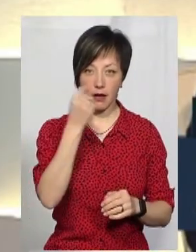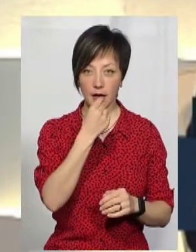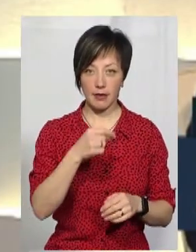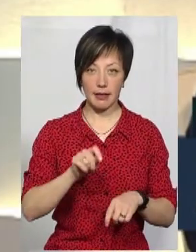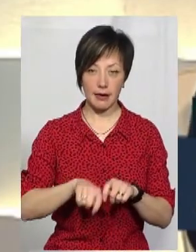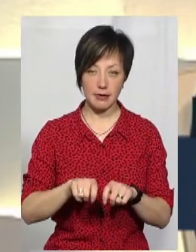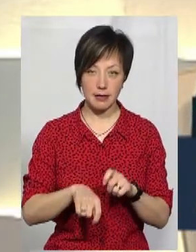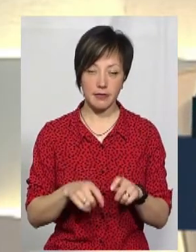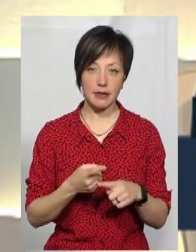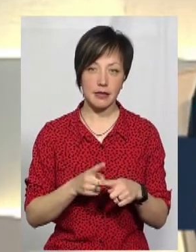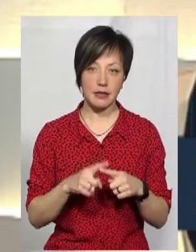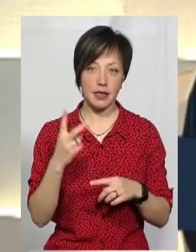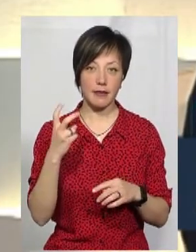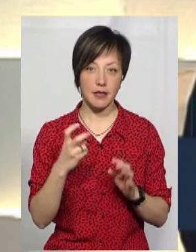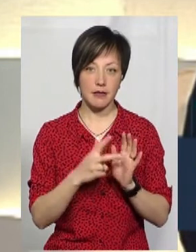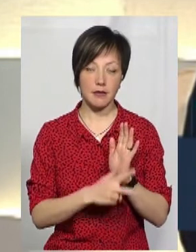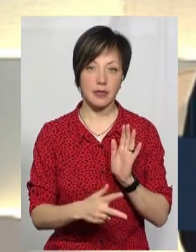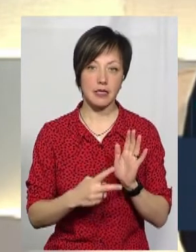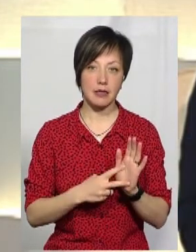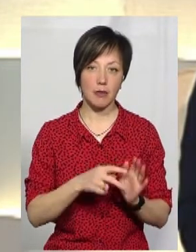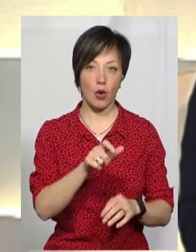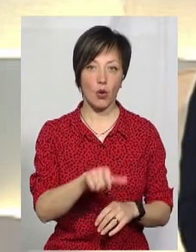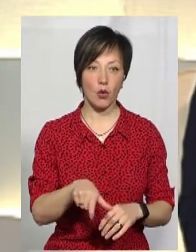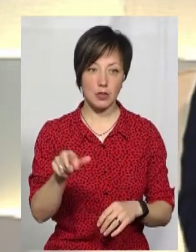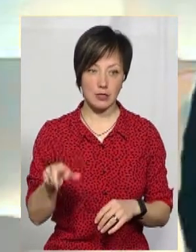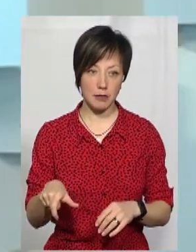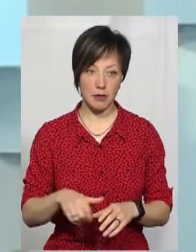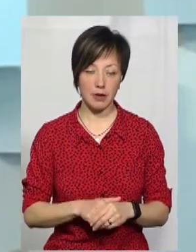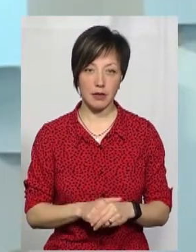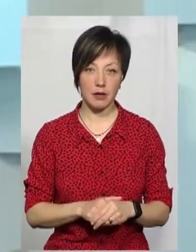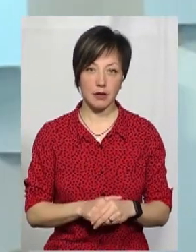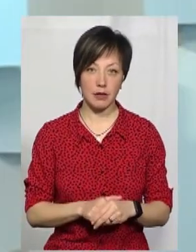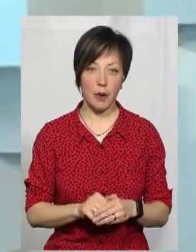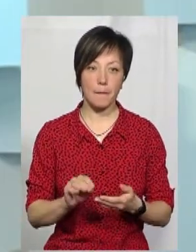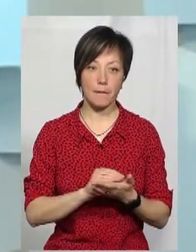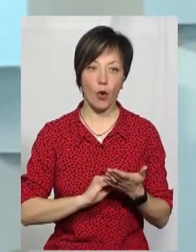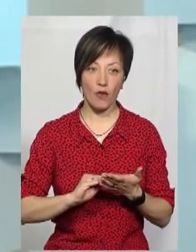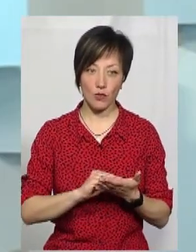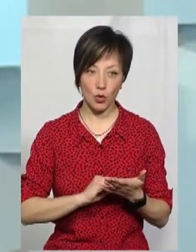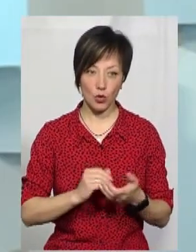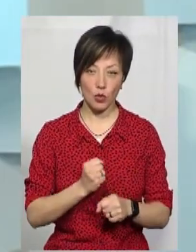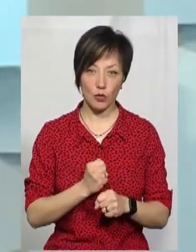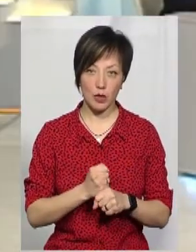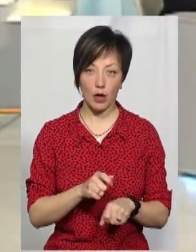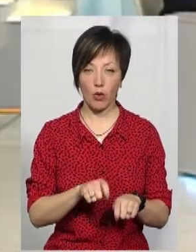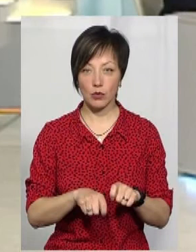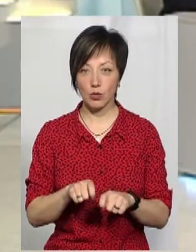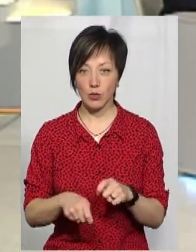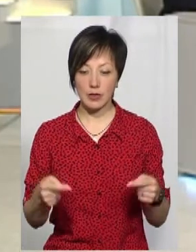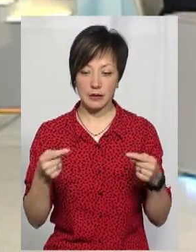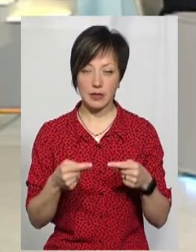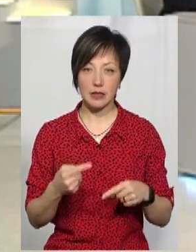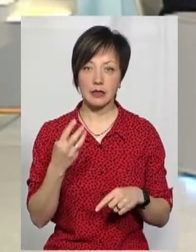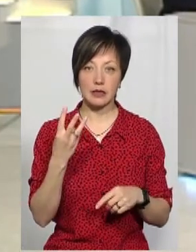397. Угу. А це 287 осіб. Ну, якщо бути по особі. Або там повторно робили. Да, там повторно, контрольні там свої.